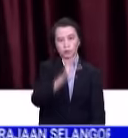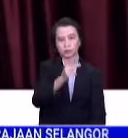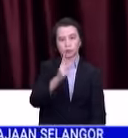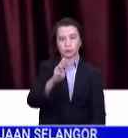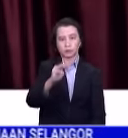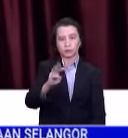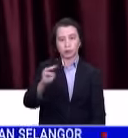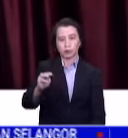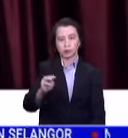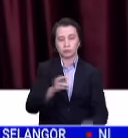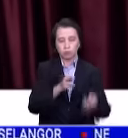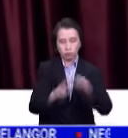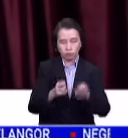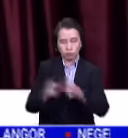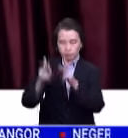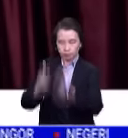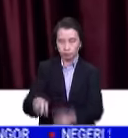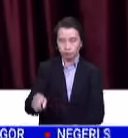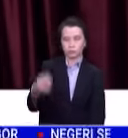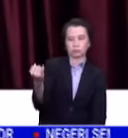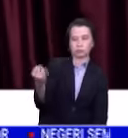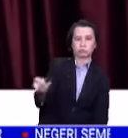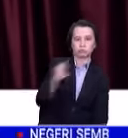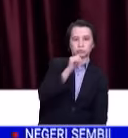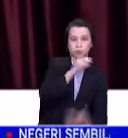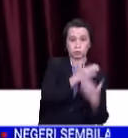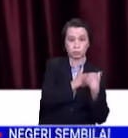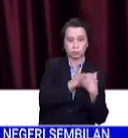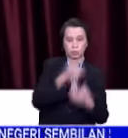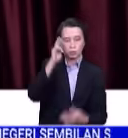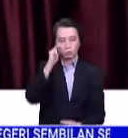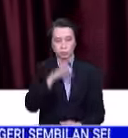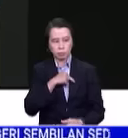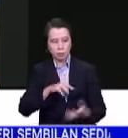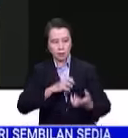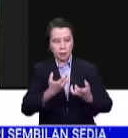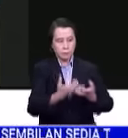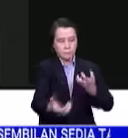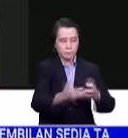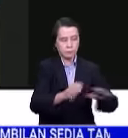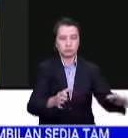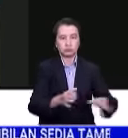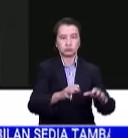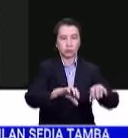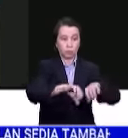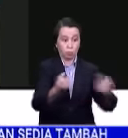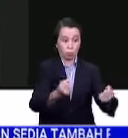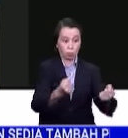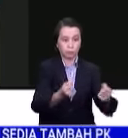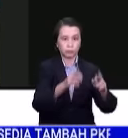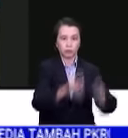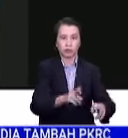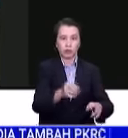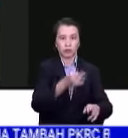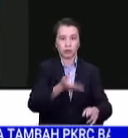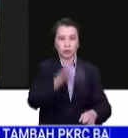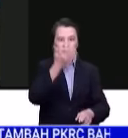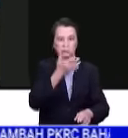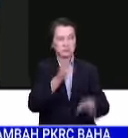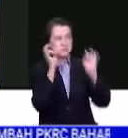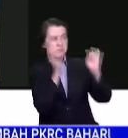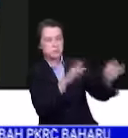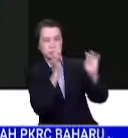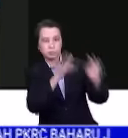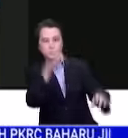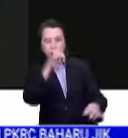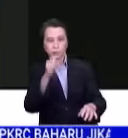menegaskan usaha pihak-pihak yang tidak bertanggungjawab yang berniat memecah belah rakyat serta berbaur kebencian